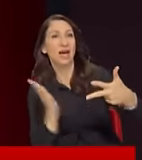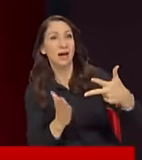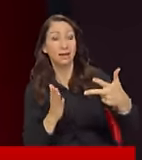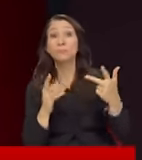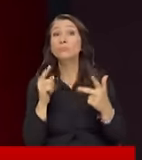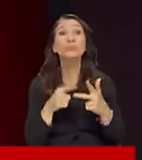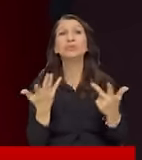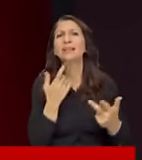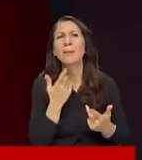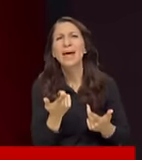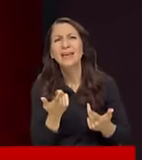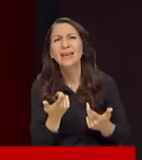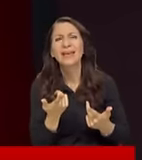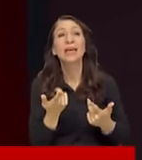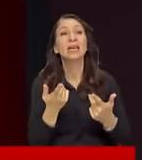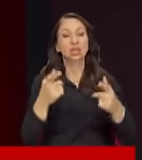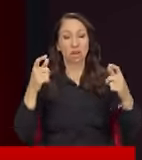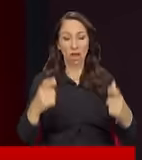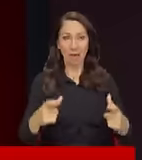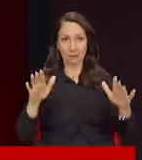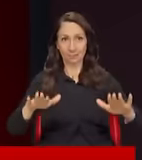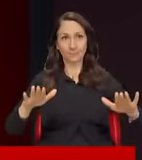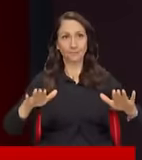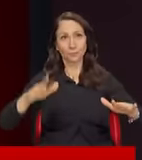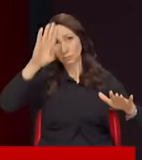İhanet nasıl ihanet? Yani şehrin